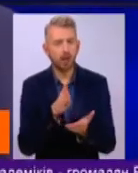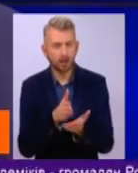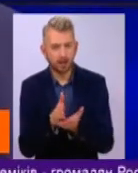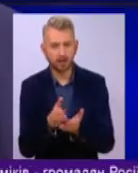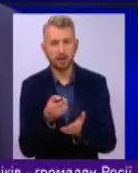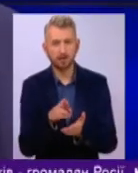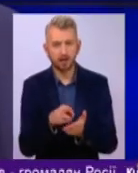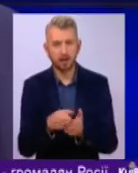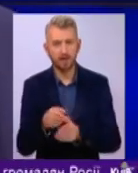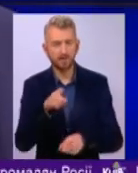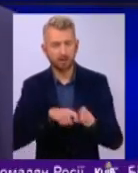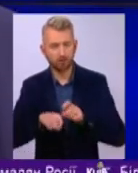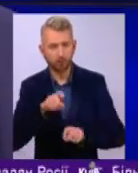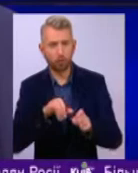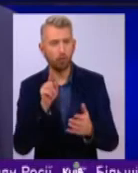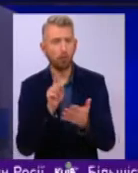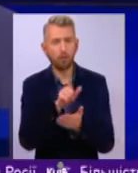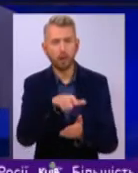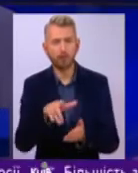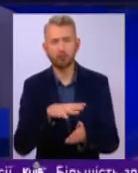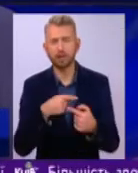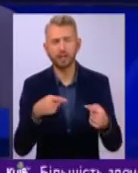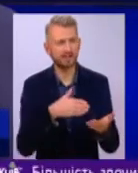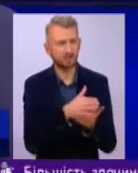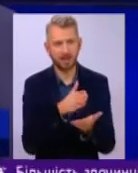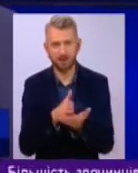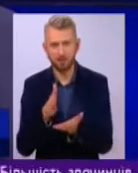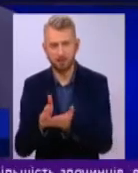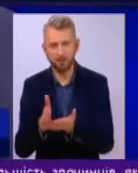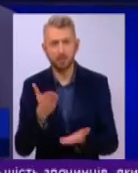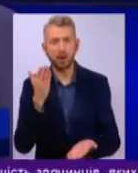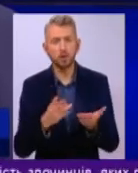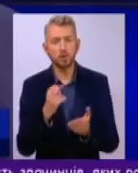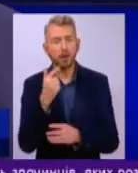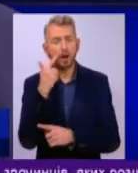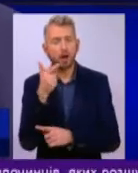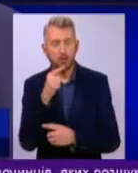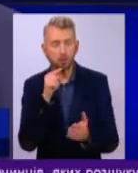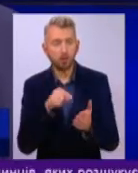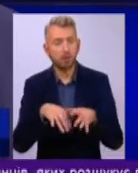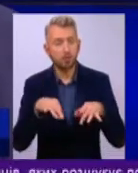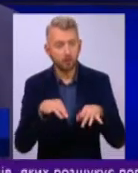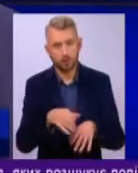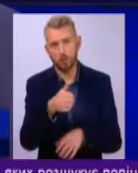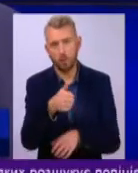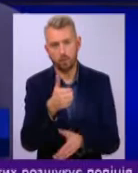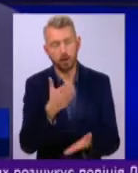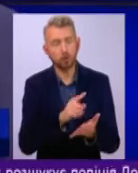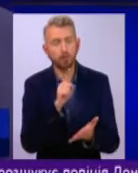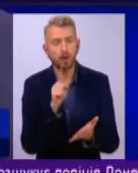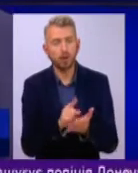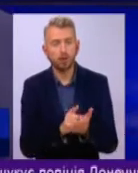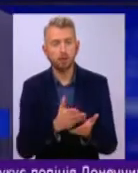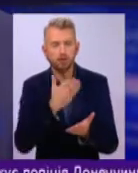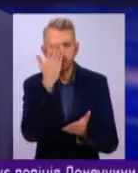шляхи для відступу у нападників були за різними напрямами. Якщо на камери потрапив автомобіль, це добре. Якщо вдалося прочитати